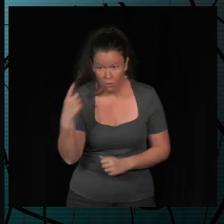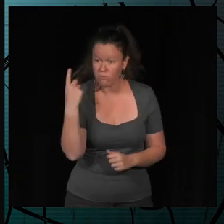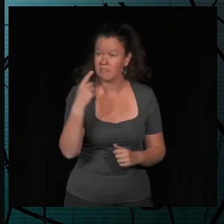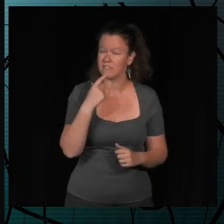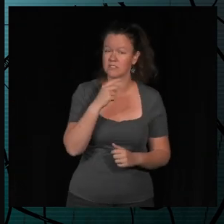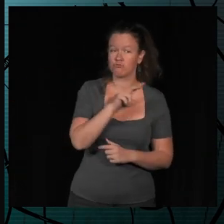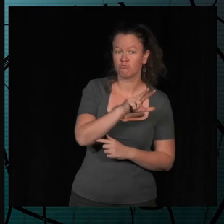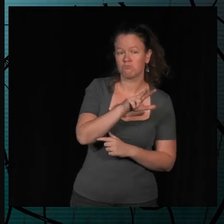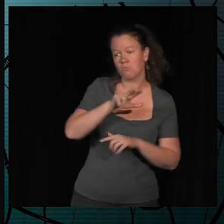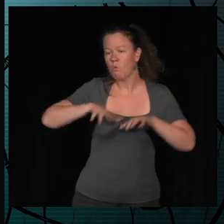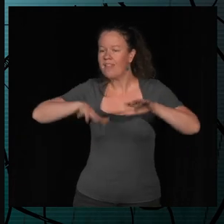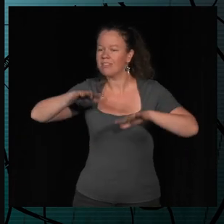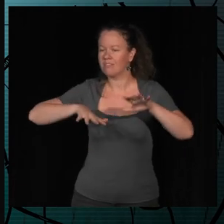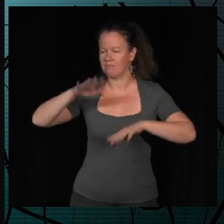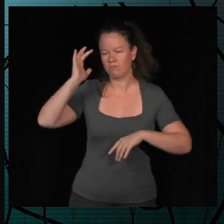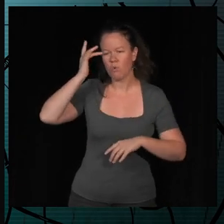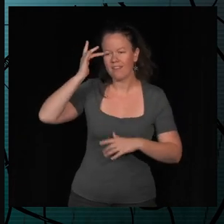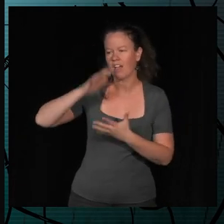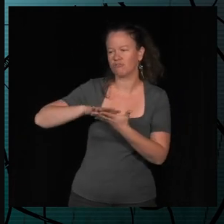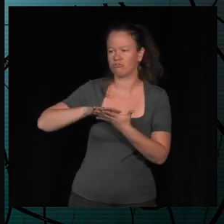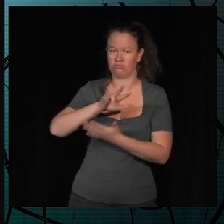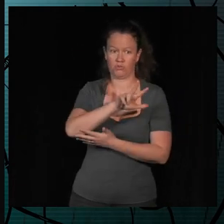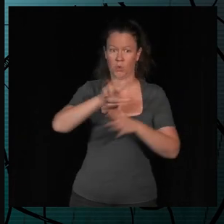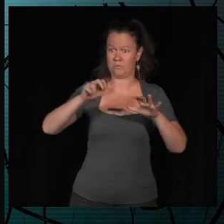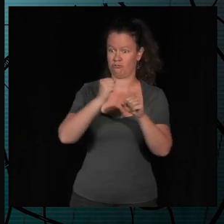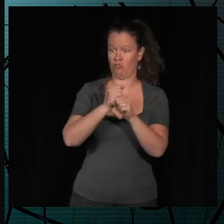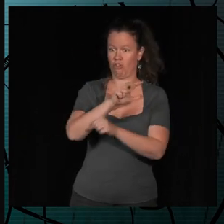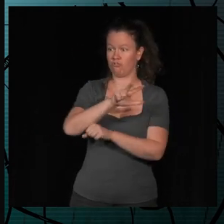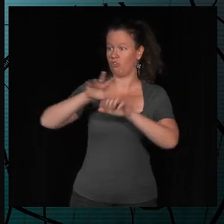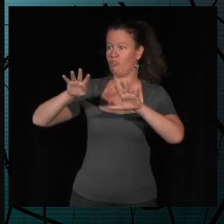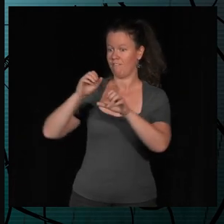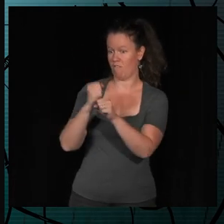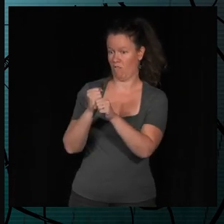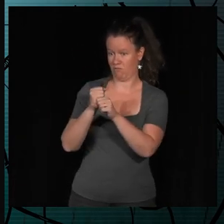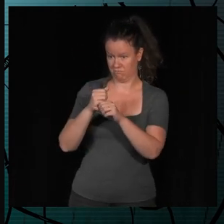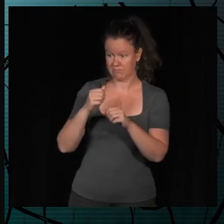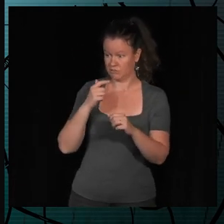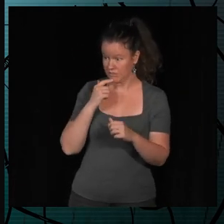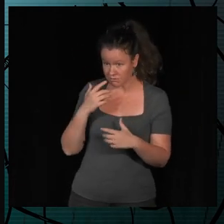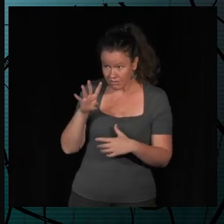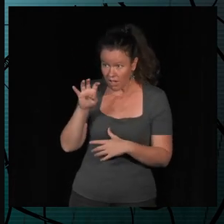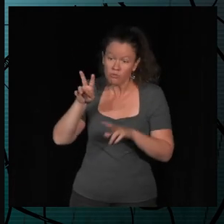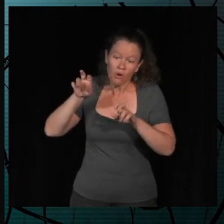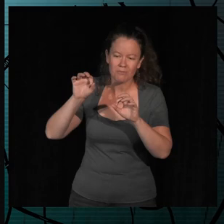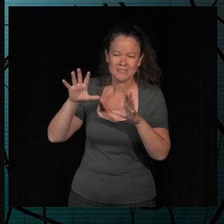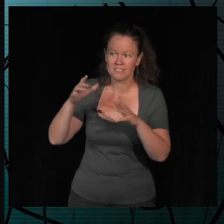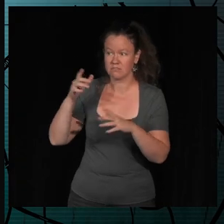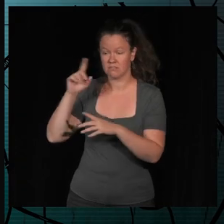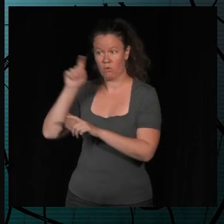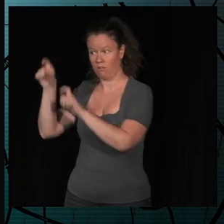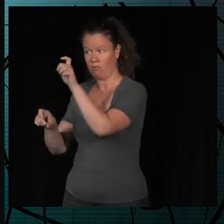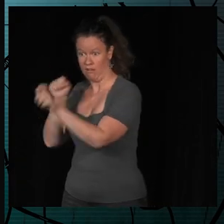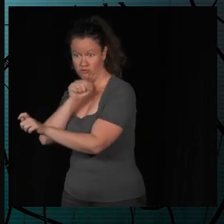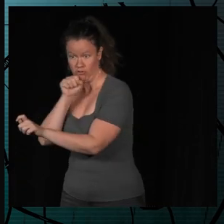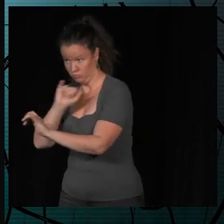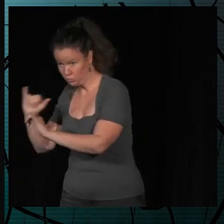moyenne d'âge hein des joueurs de jeux vidéo parce que on a plein de personnes plein de seniors qui jouent au jeux vidéo dans les maisons de retraite on en met de plus en